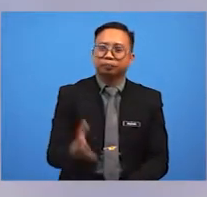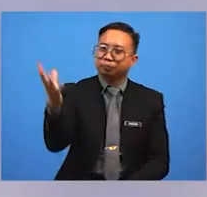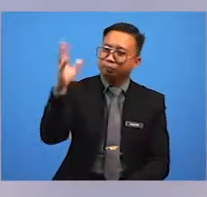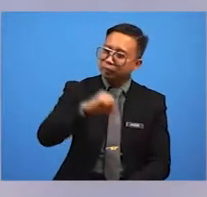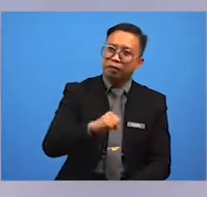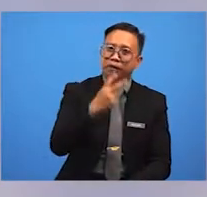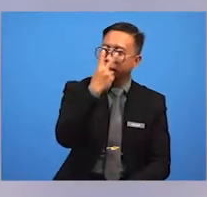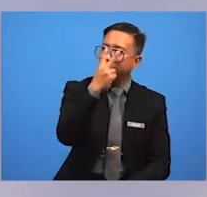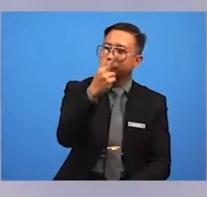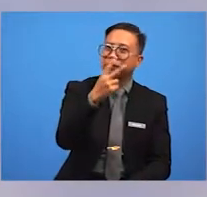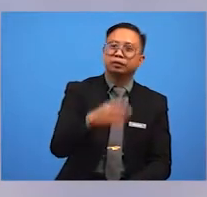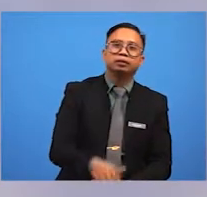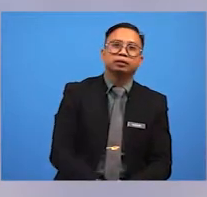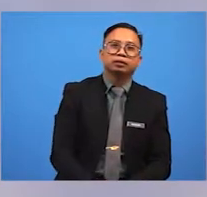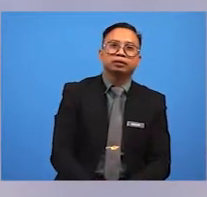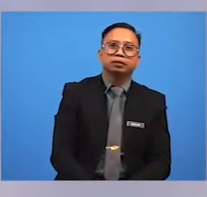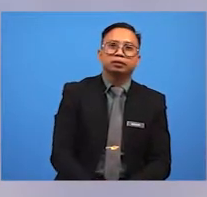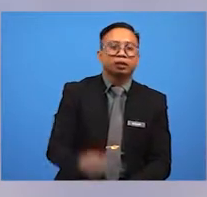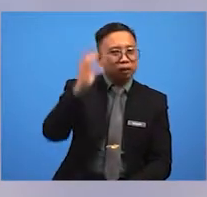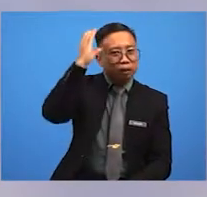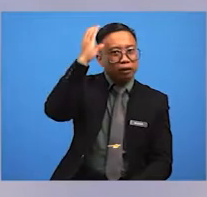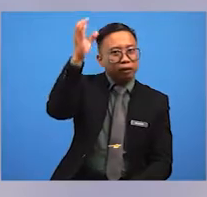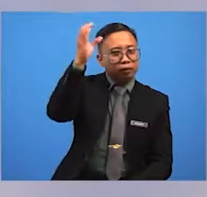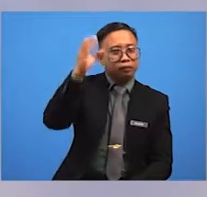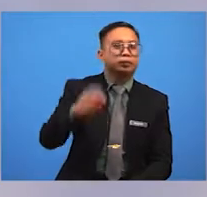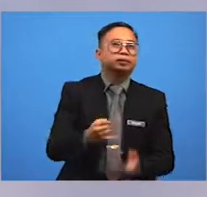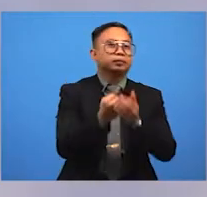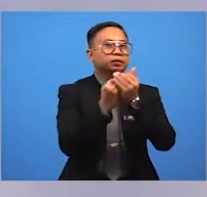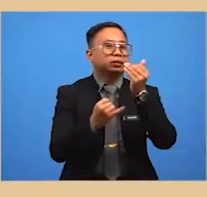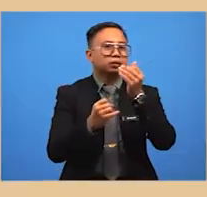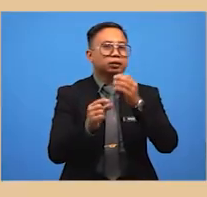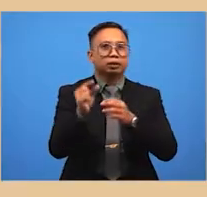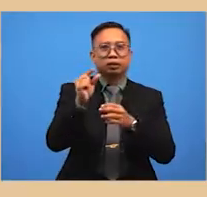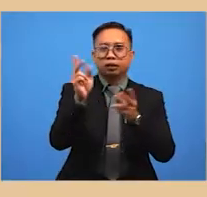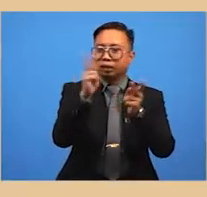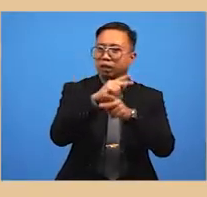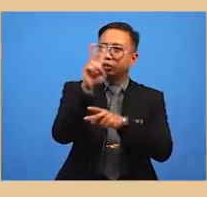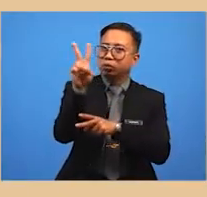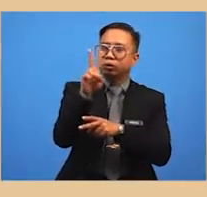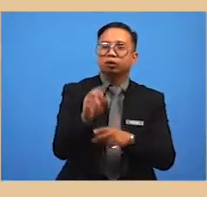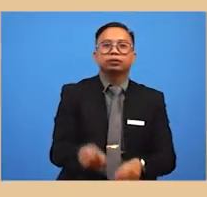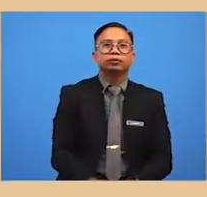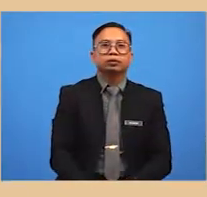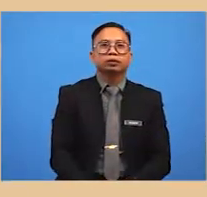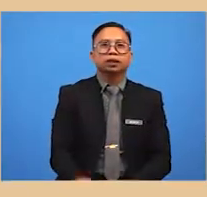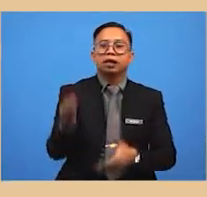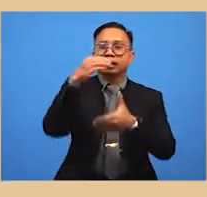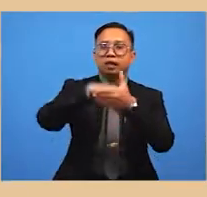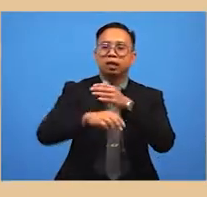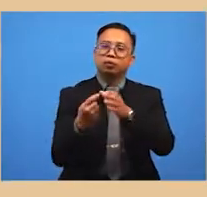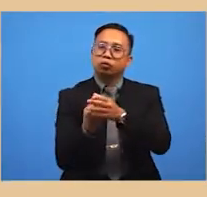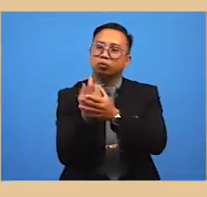kita mengkonsepsikan persenyawaan ganda dua yang berlaku dalam